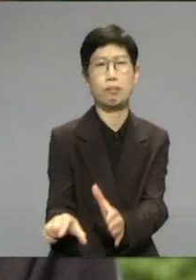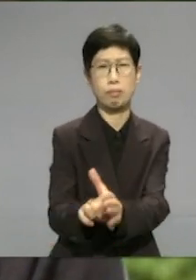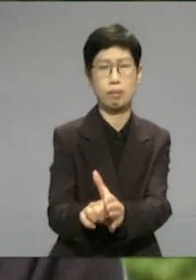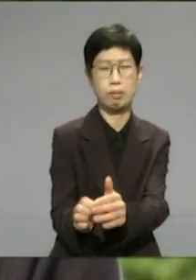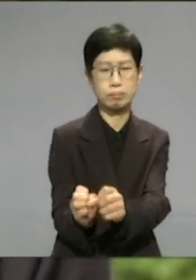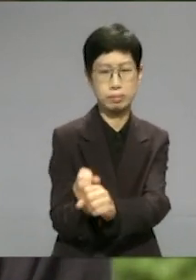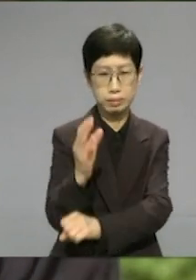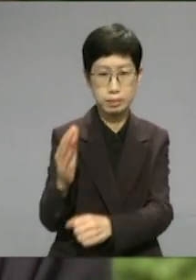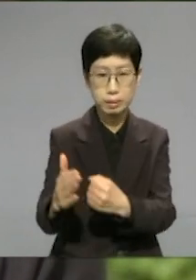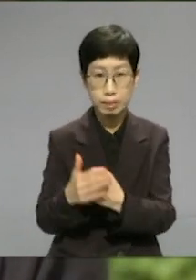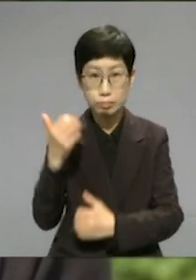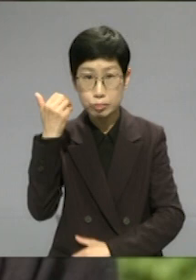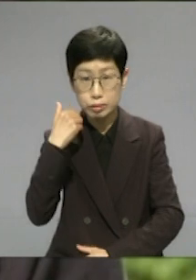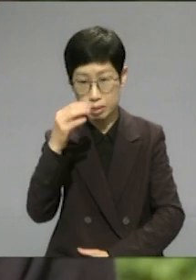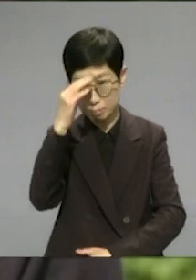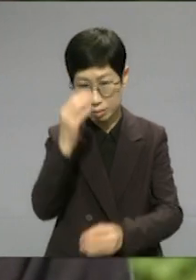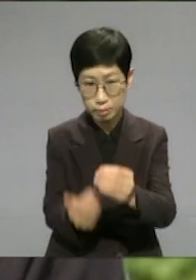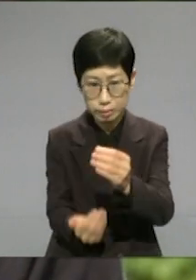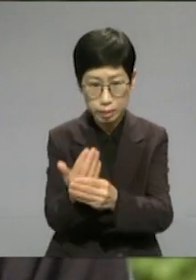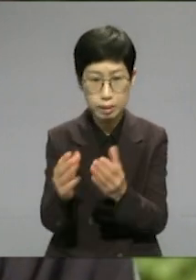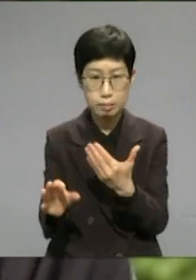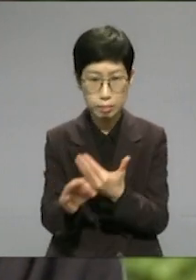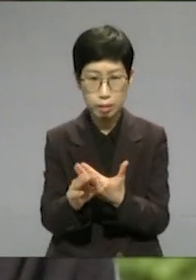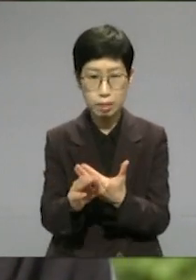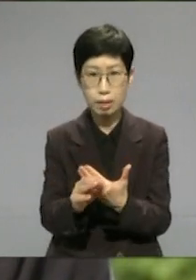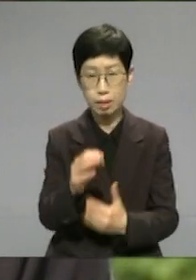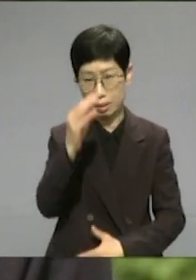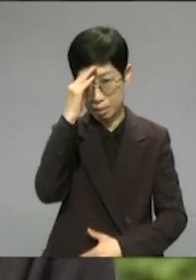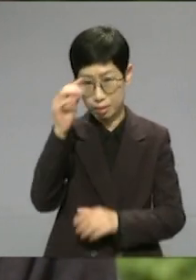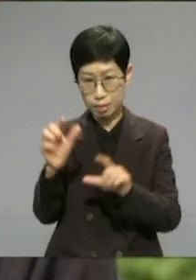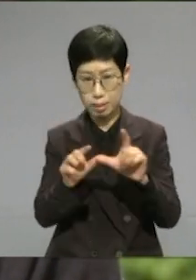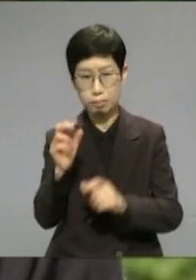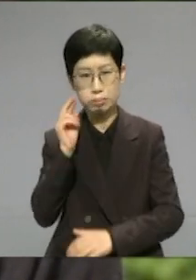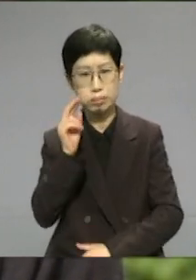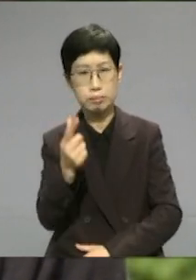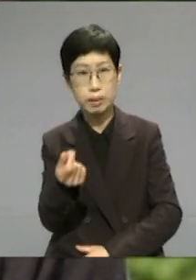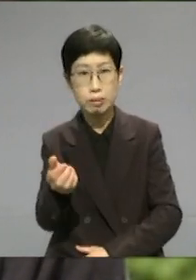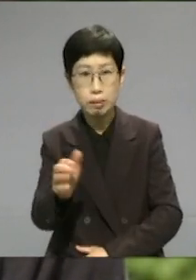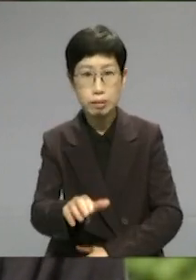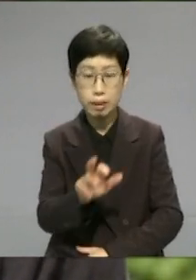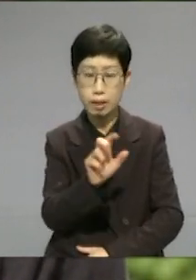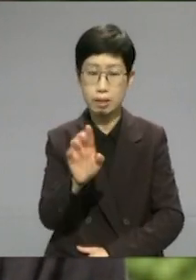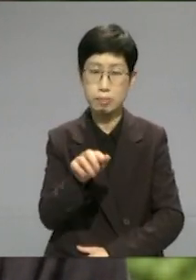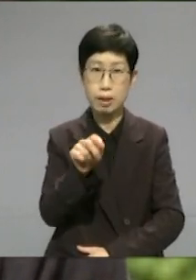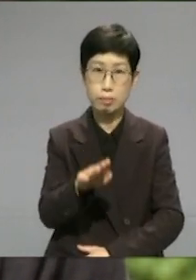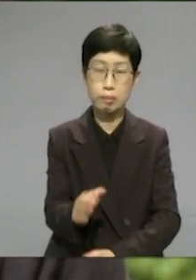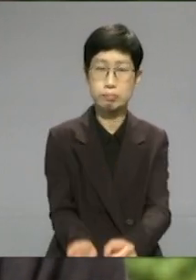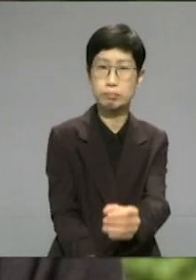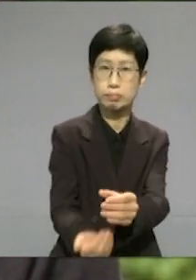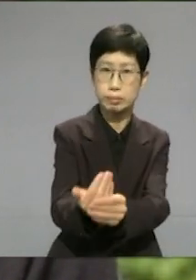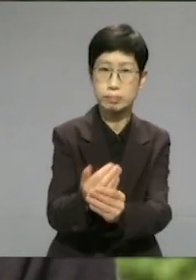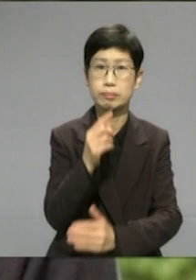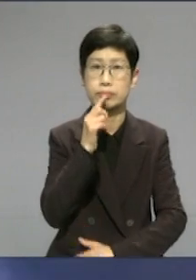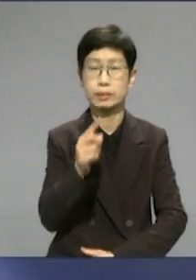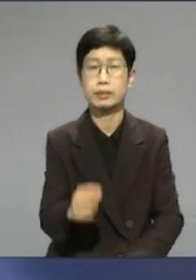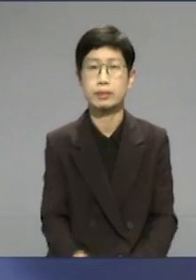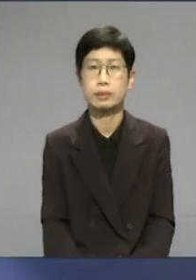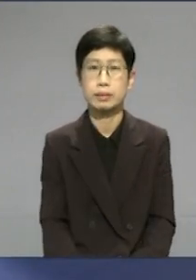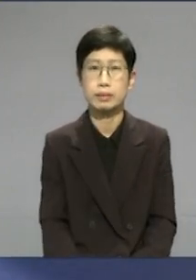malaria. The symptoms are glaring, but then a family would think that their child or their kin was